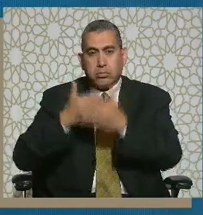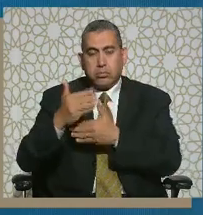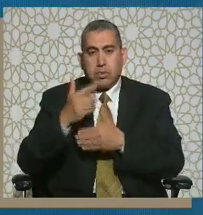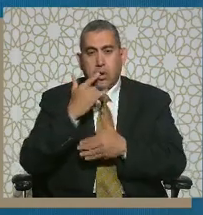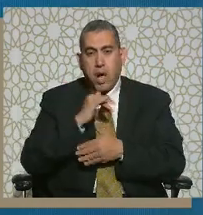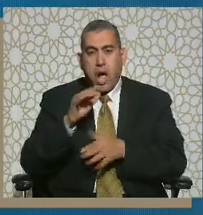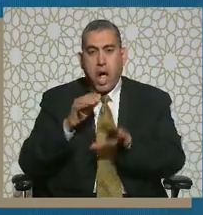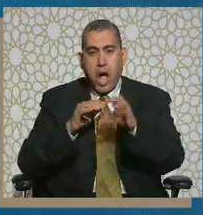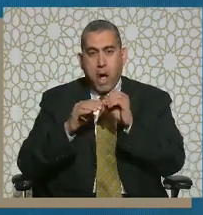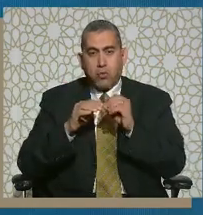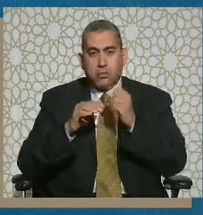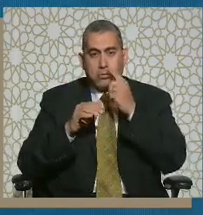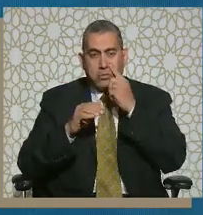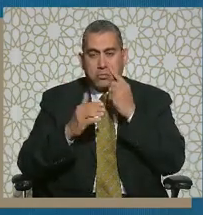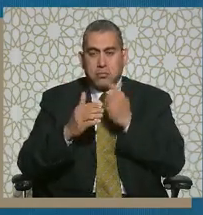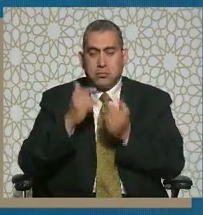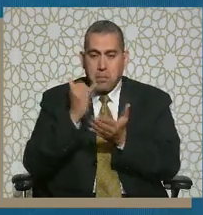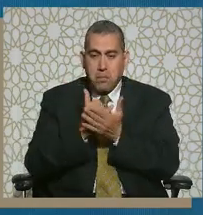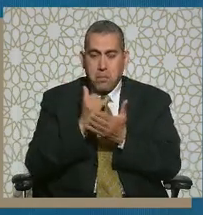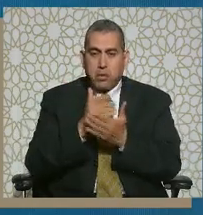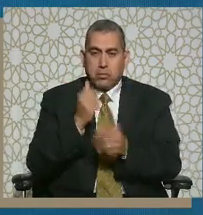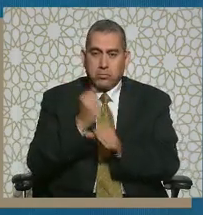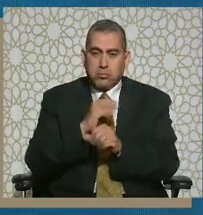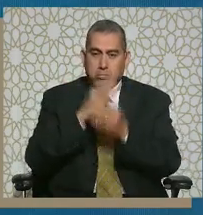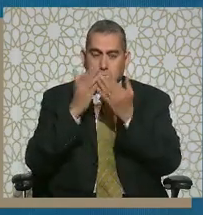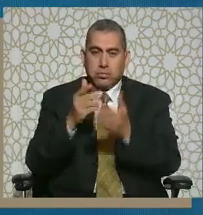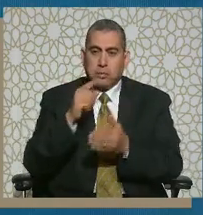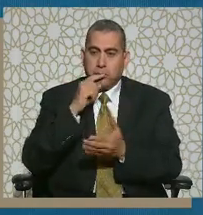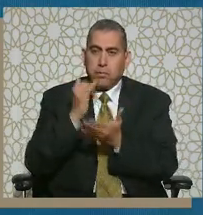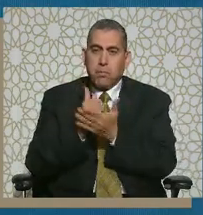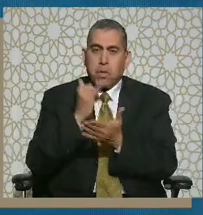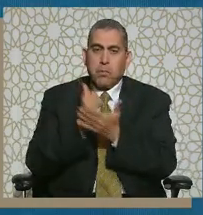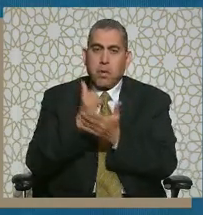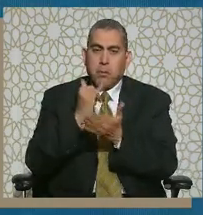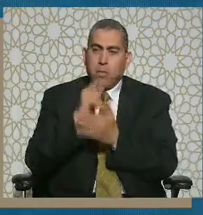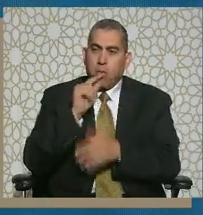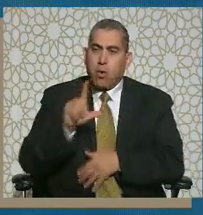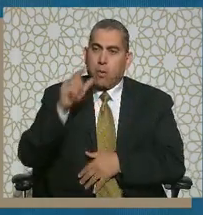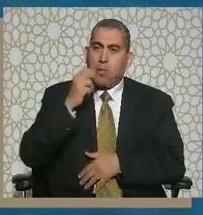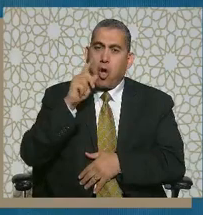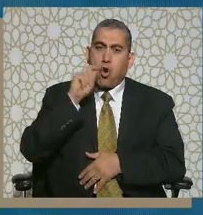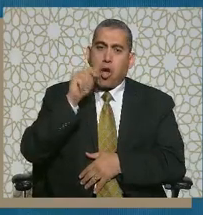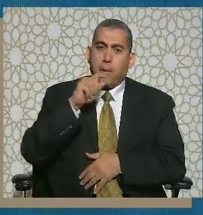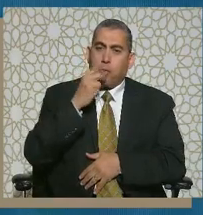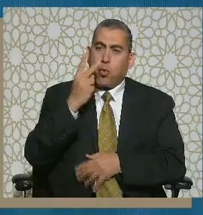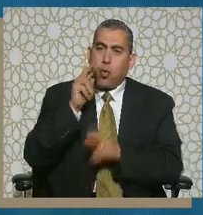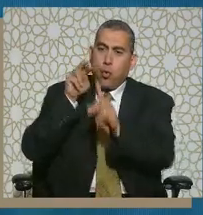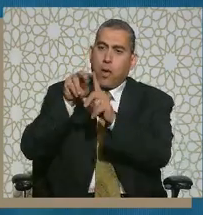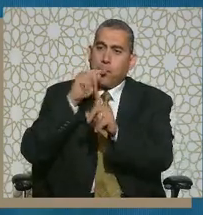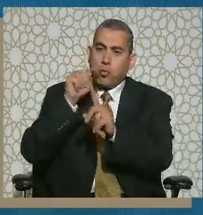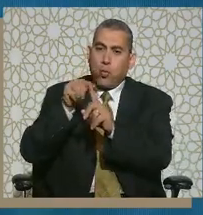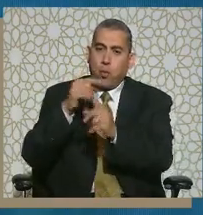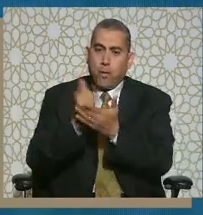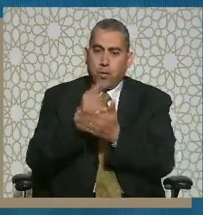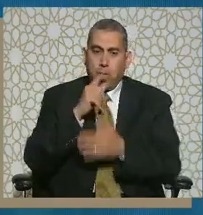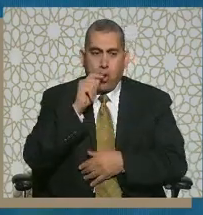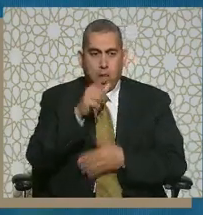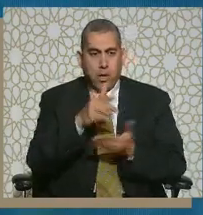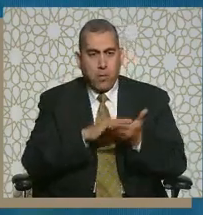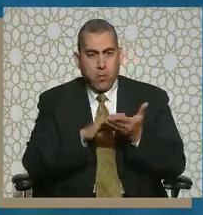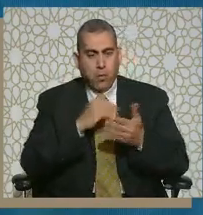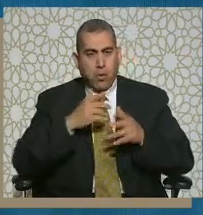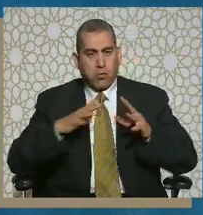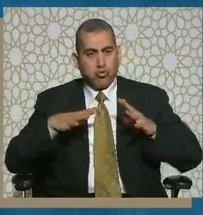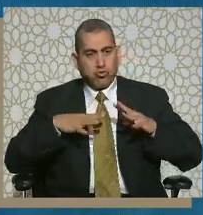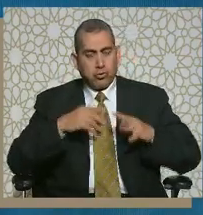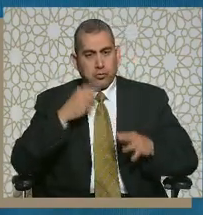حد يحمل المسؤولية، وهي كانت بتحمل مسؤولية البيت كأنها الرجل والست الاثنين مع بعض. هي بتقول